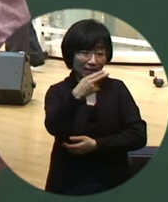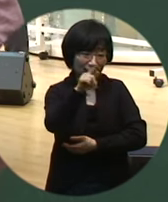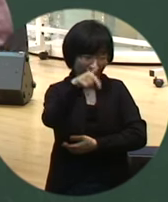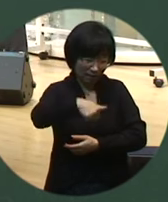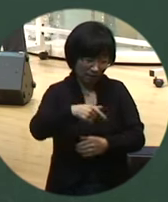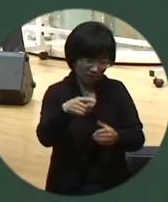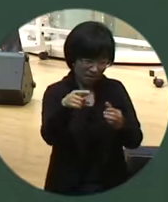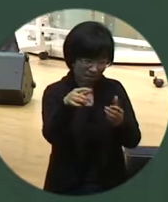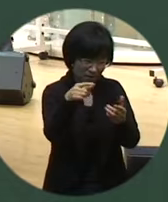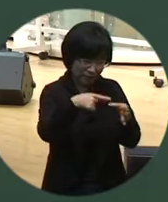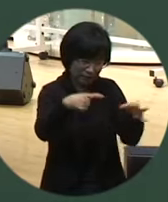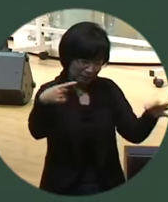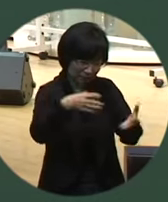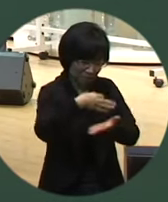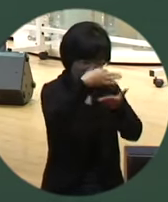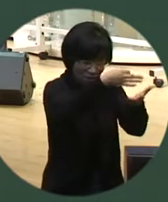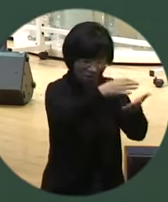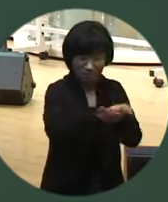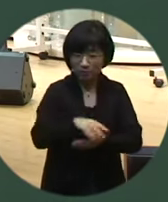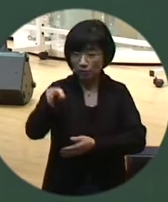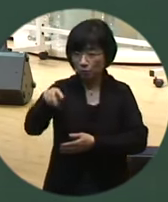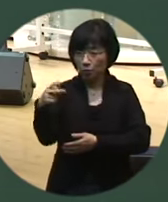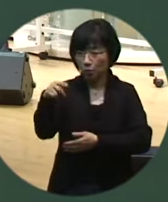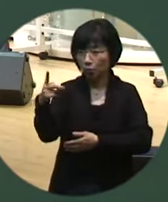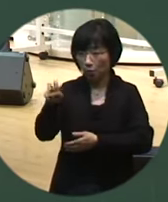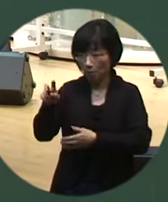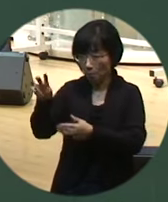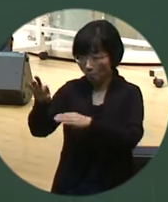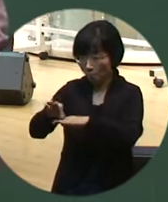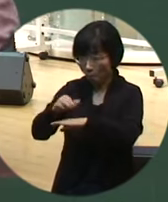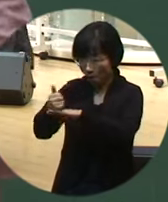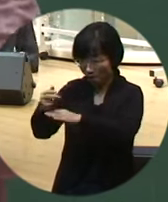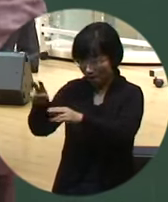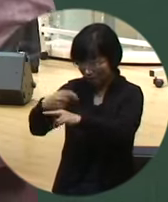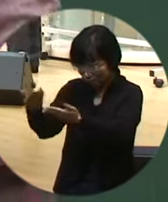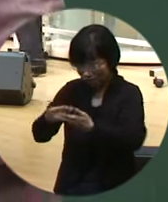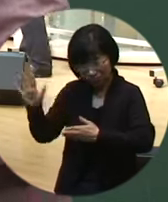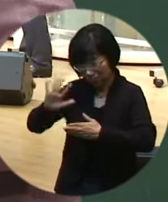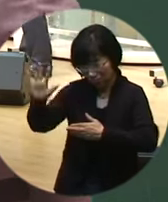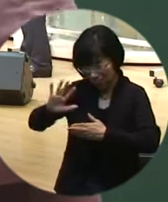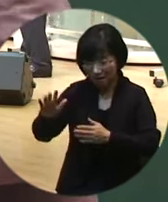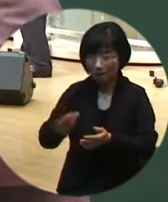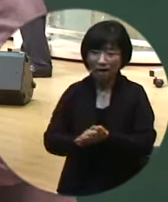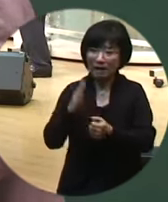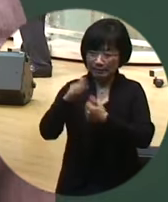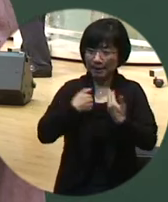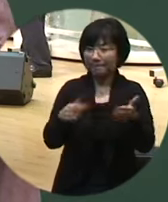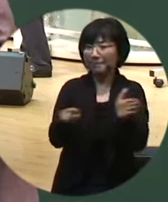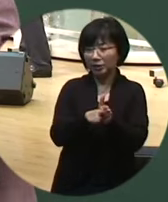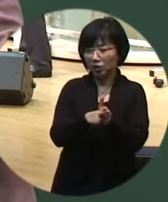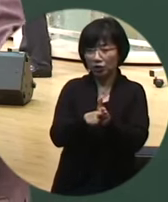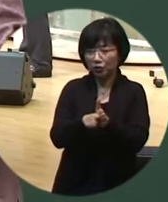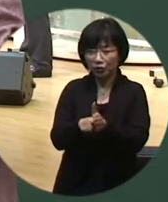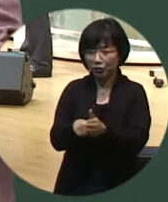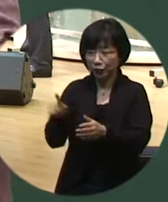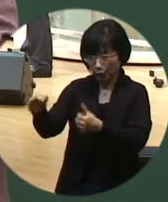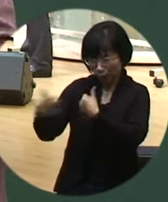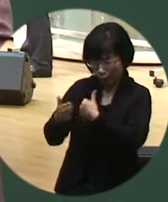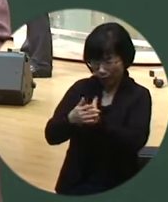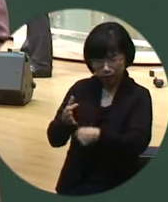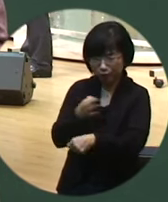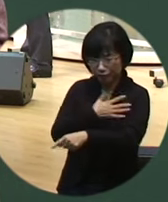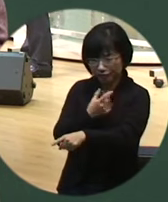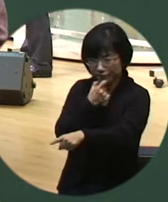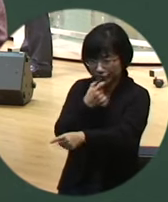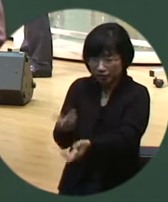Melchizedek. 소돔왕에게 하나님의 능력을 신앙으로 고백했지. He confessed his faith of God before. 이게 바로 전도의 흐름을 본 겁니다, 여러분. He saw